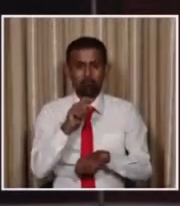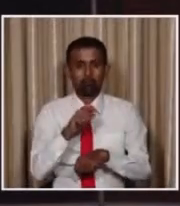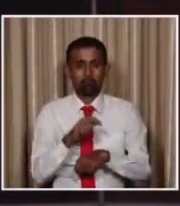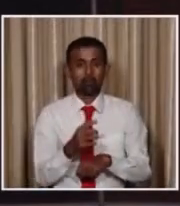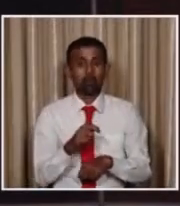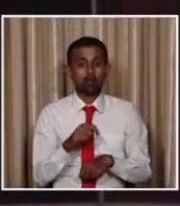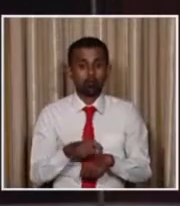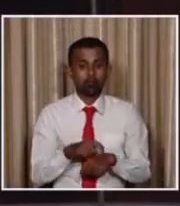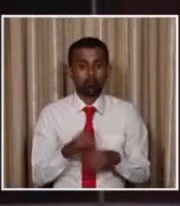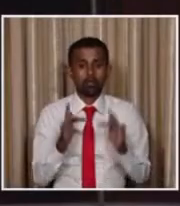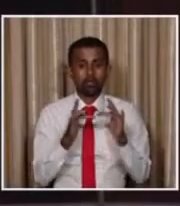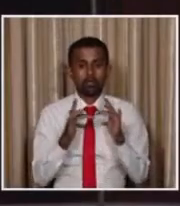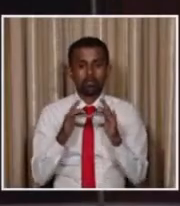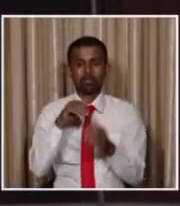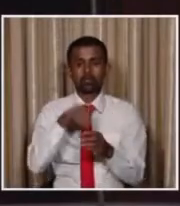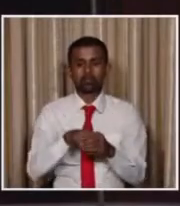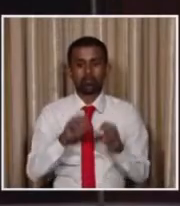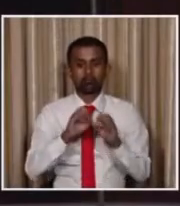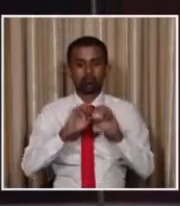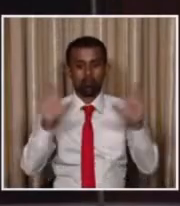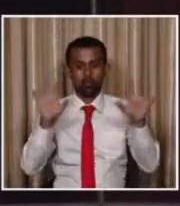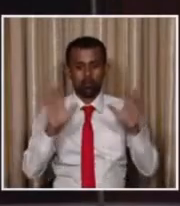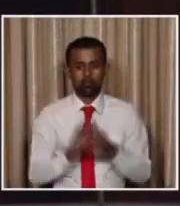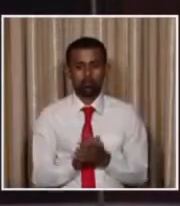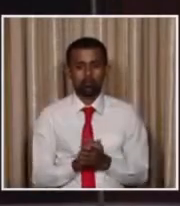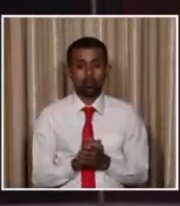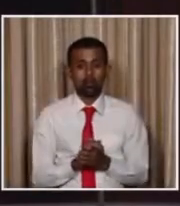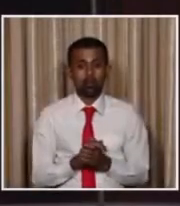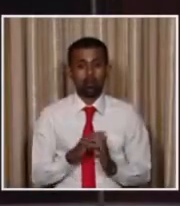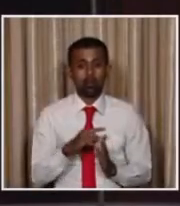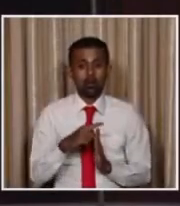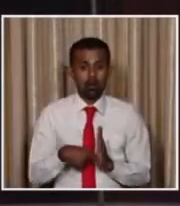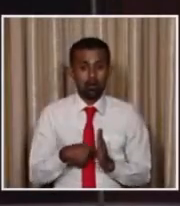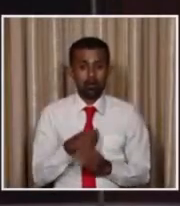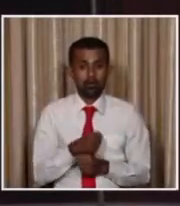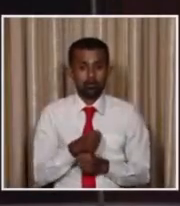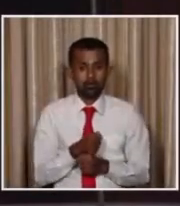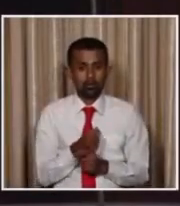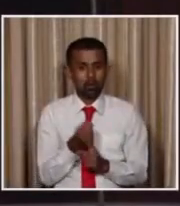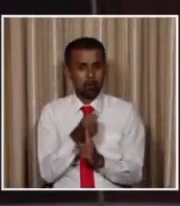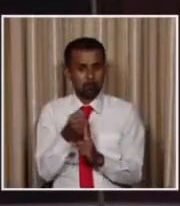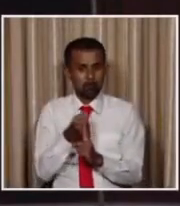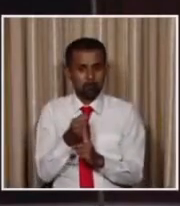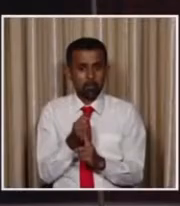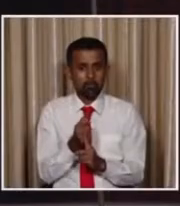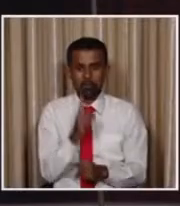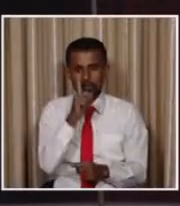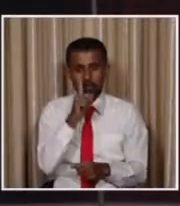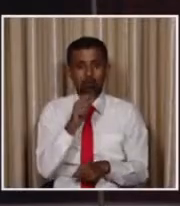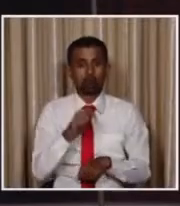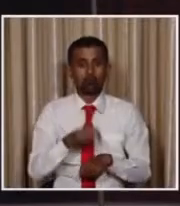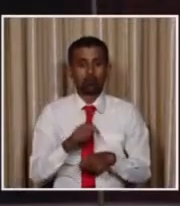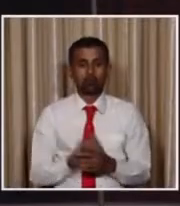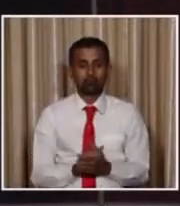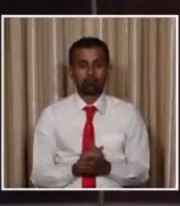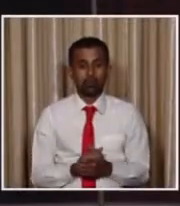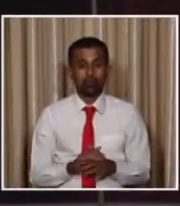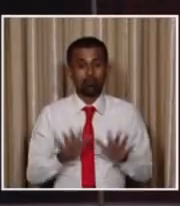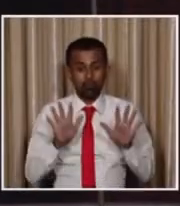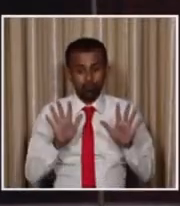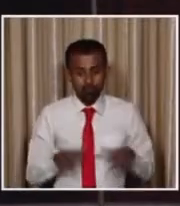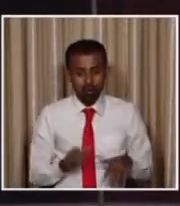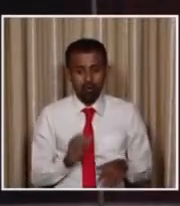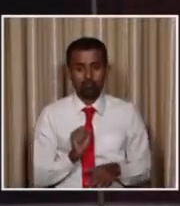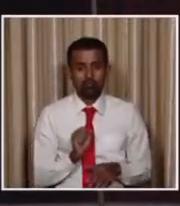තමයි මේ අන්තර්ජාලය හරහා මේක පළකිරන එක රටට ආණ්ඩුවට බලපෑම් කරන්න තිබ්බ එක අවස්ථාවක්. නමුත් අවසානයේ මොකද